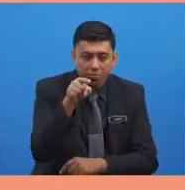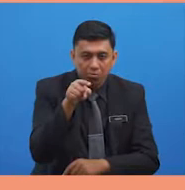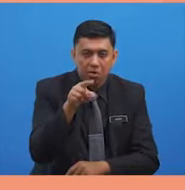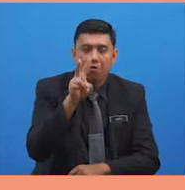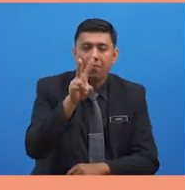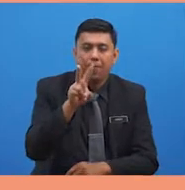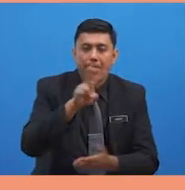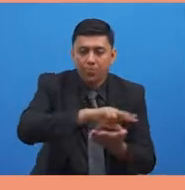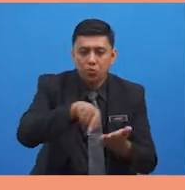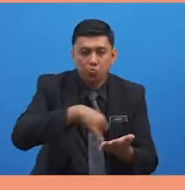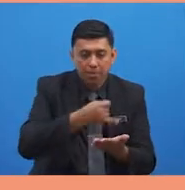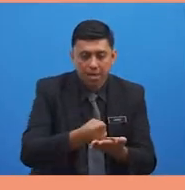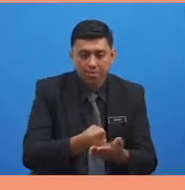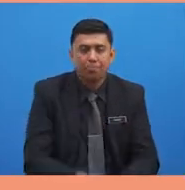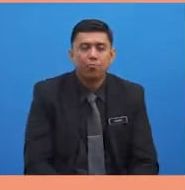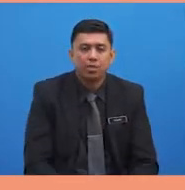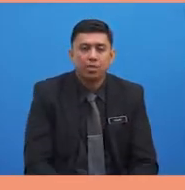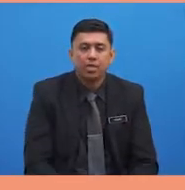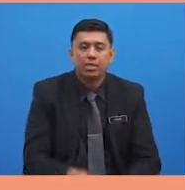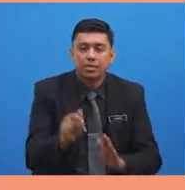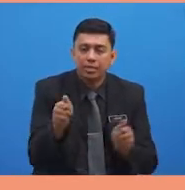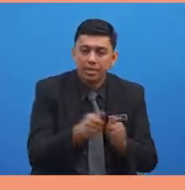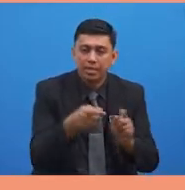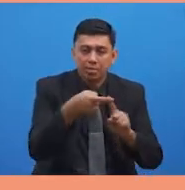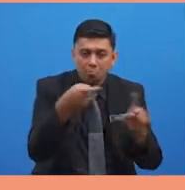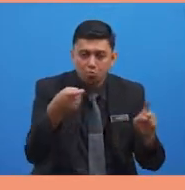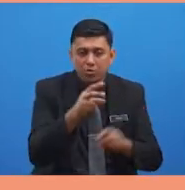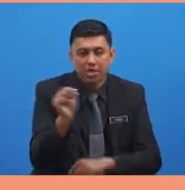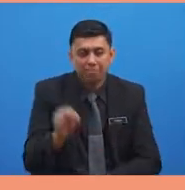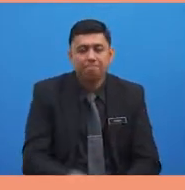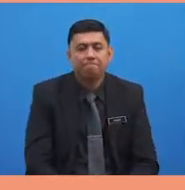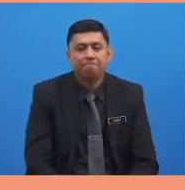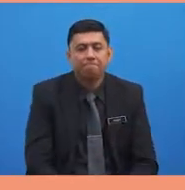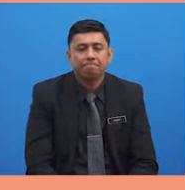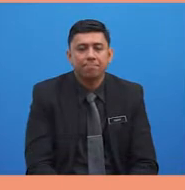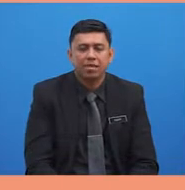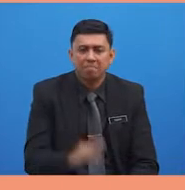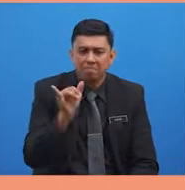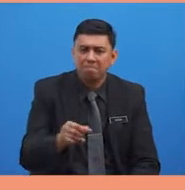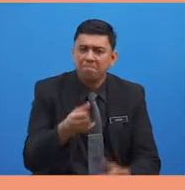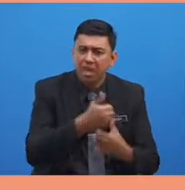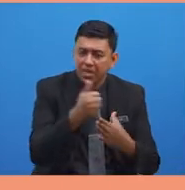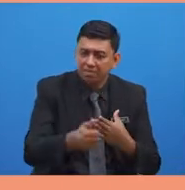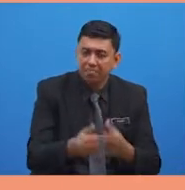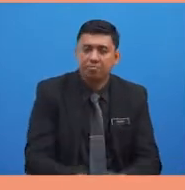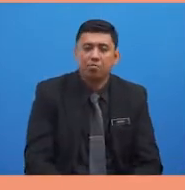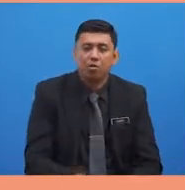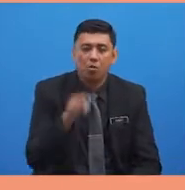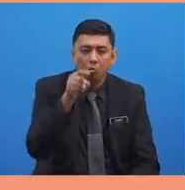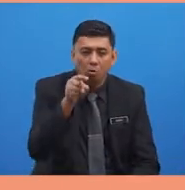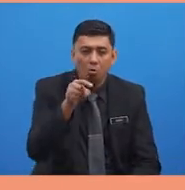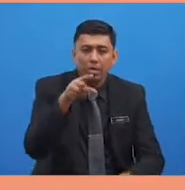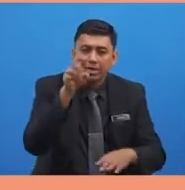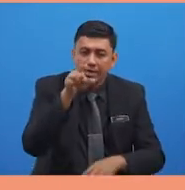dan value sama dengan keputusan. Dan atribut terakhir ialah